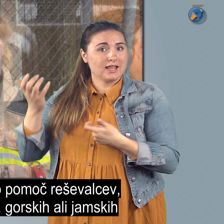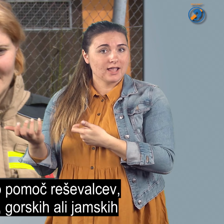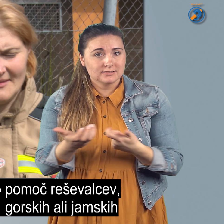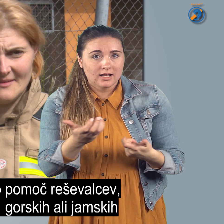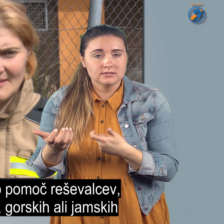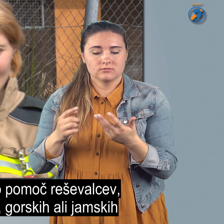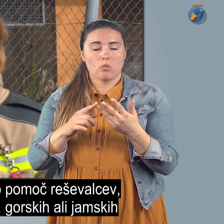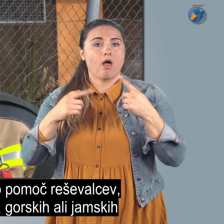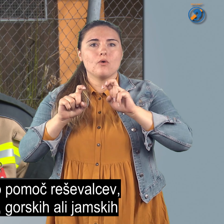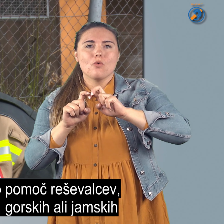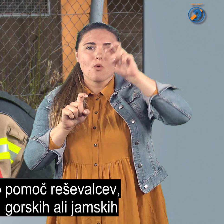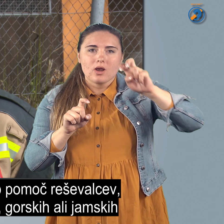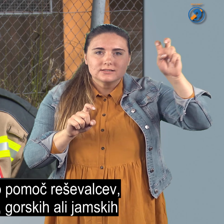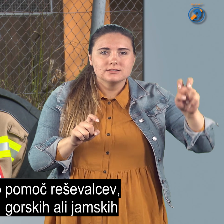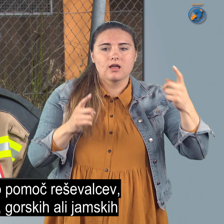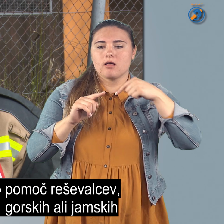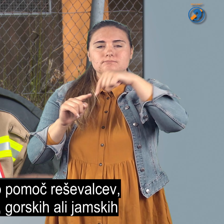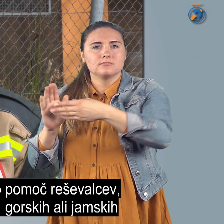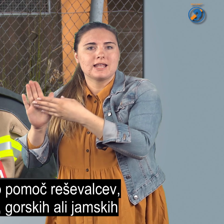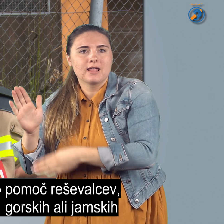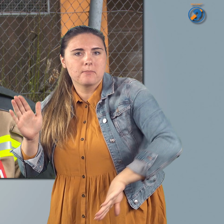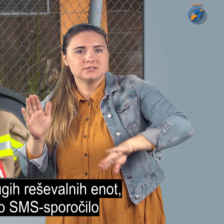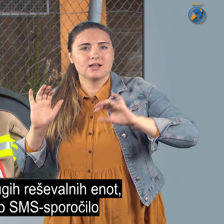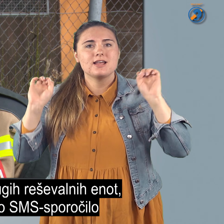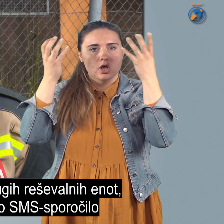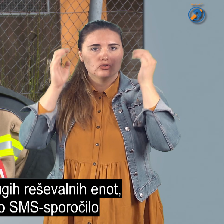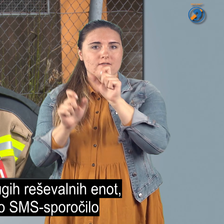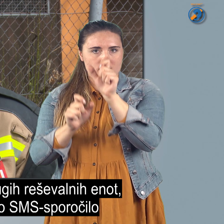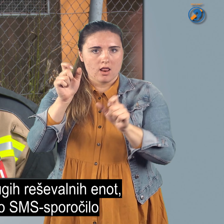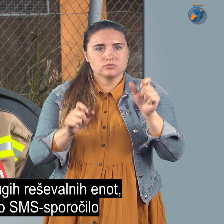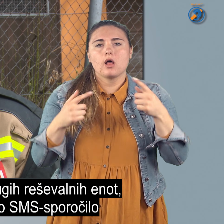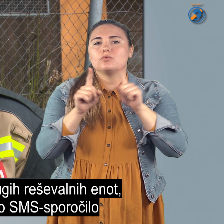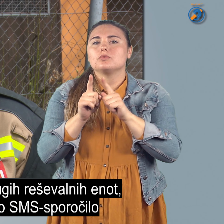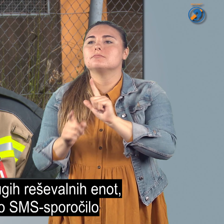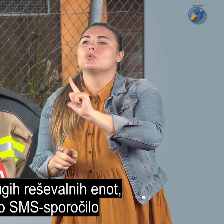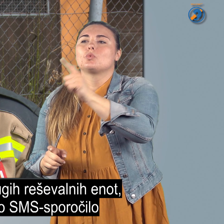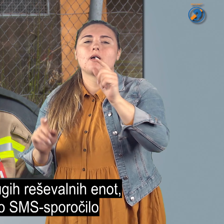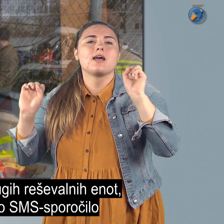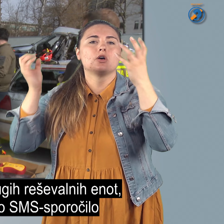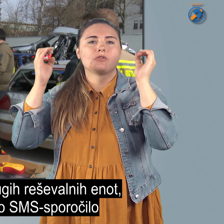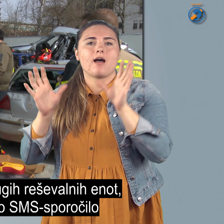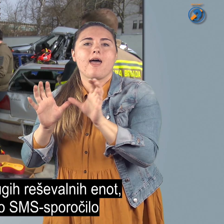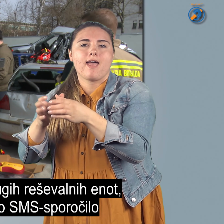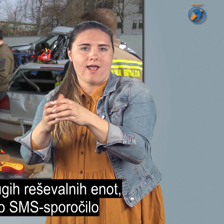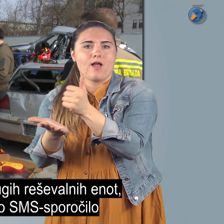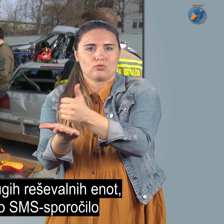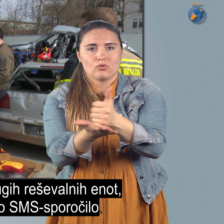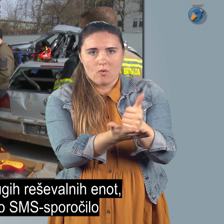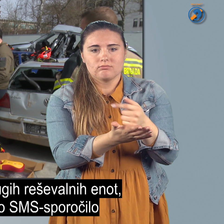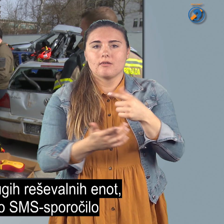ali jamskih reševalcev ali drugih reševalnih enot, lahko napišejo SMS sporočilo